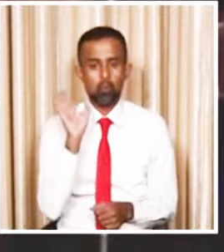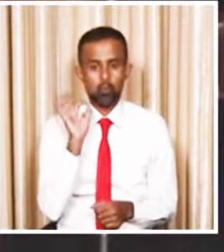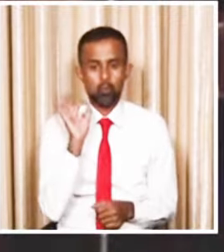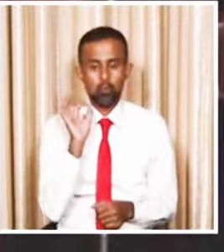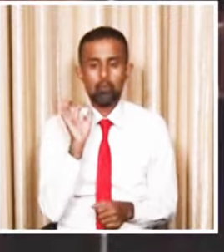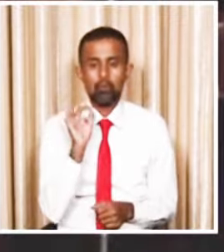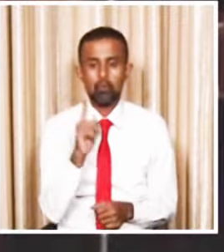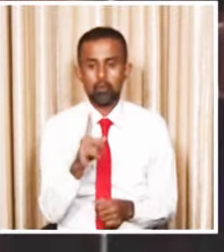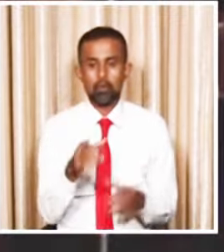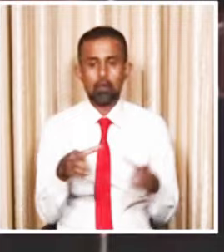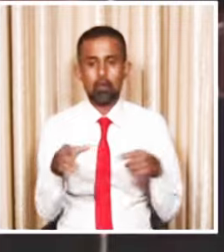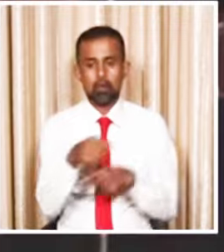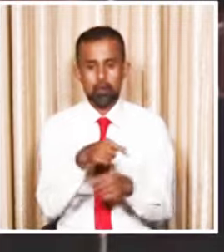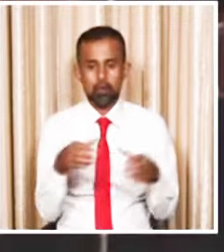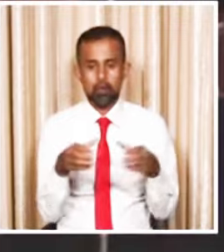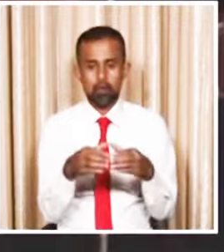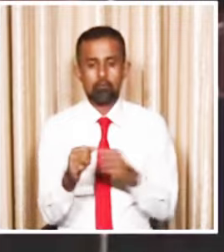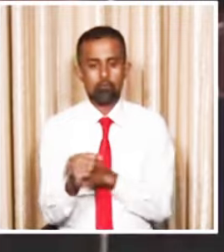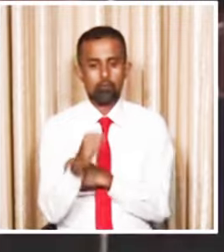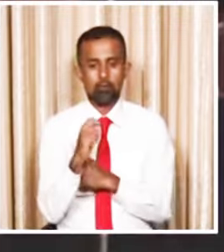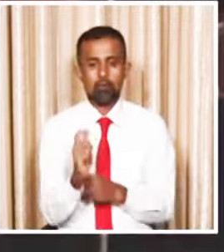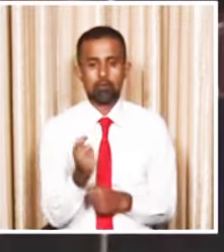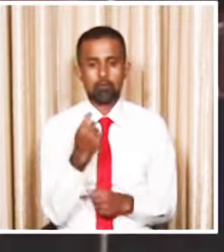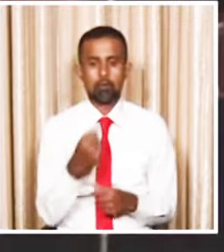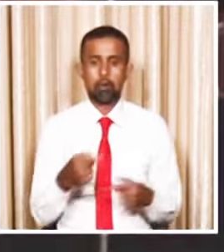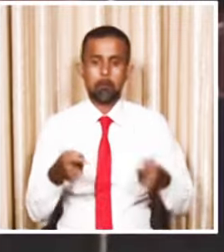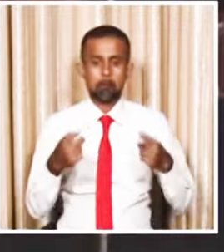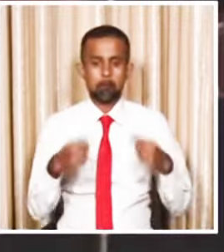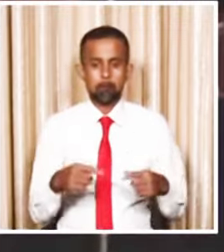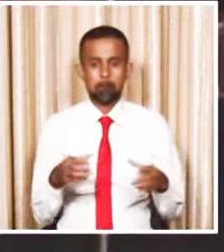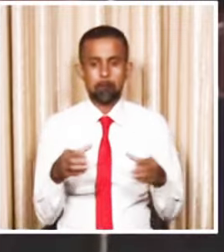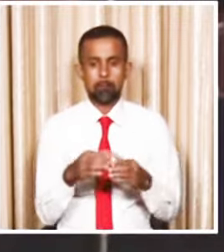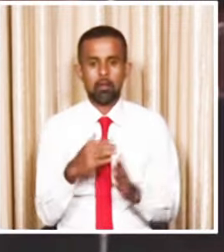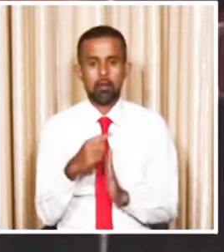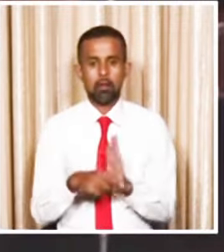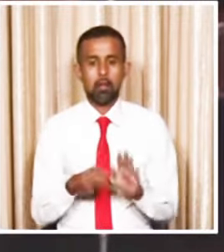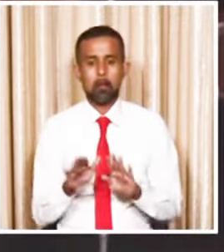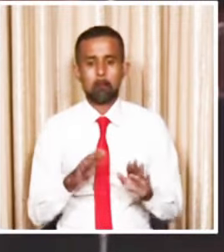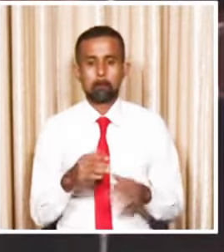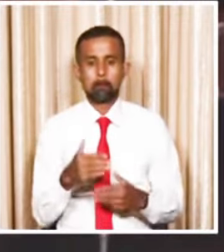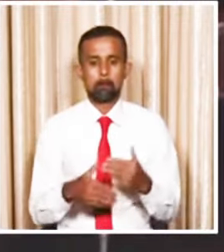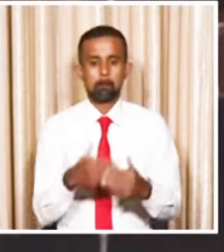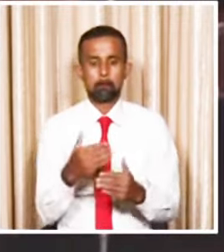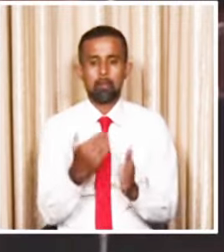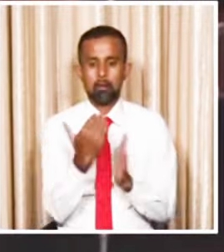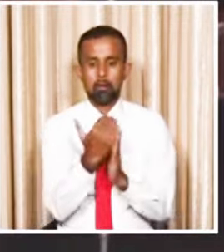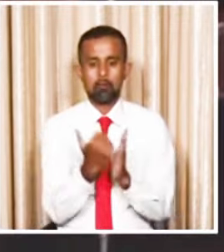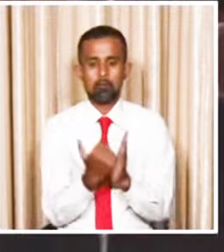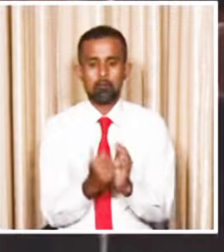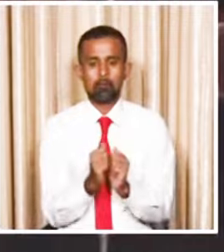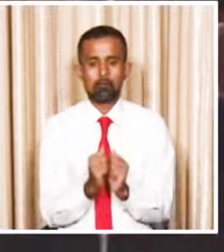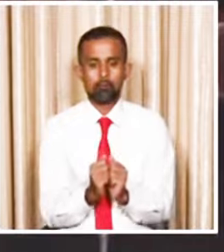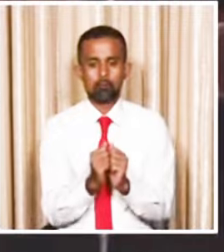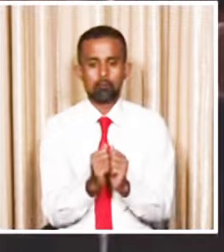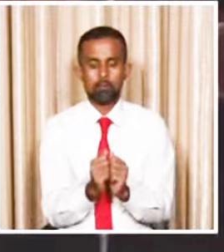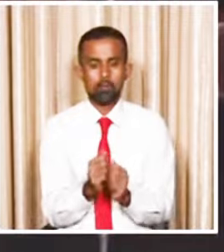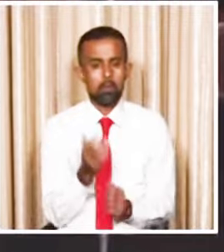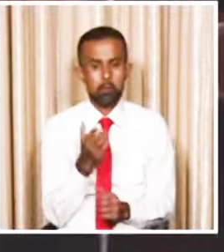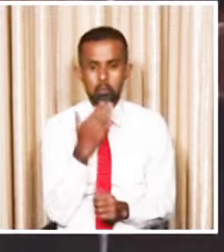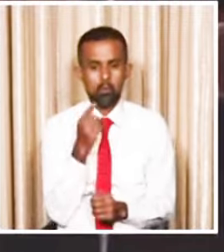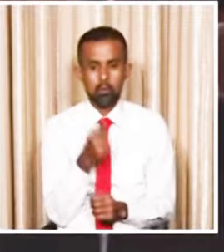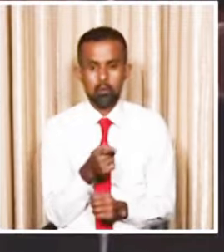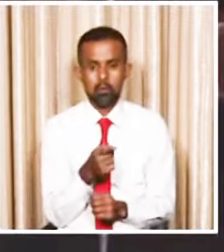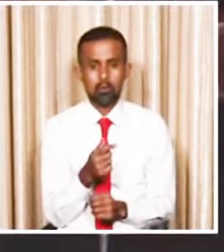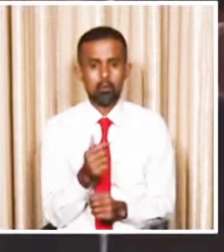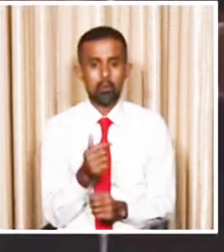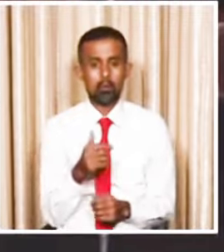යම්කිසි කණ්ඩායමක් බලයට ගැනීම සඳහා ඊට පස්සේ ඒ කණ්ඩායම රට පාලනය කරන ඒ ප්‍රතිපත්ති මාලාව තුල එතකොට පුළුවන්ද